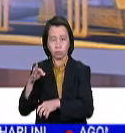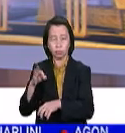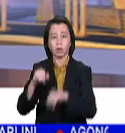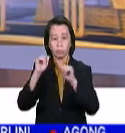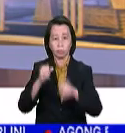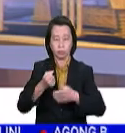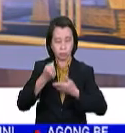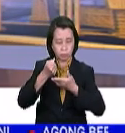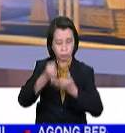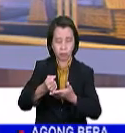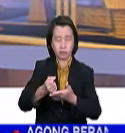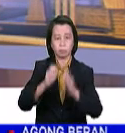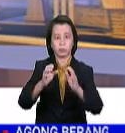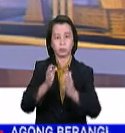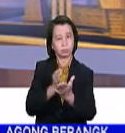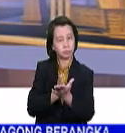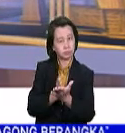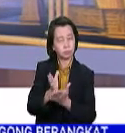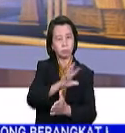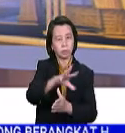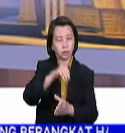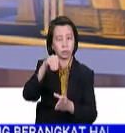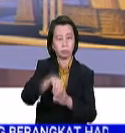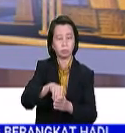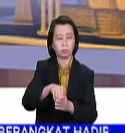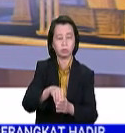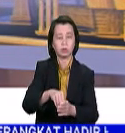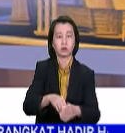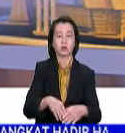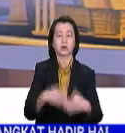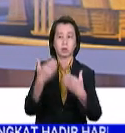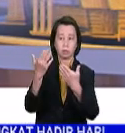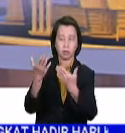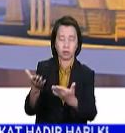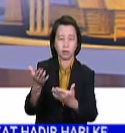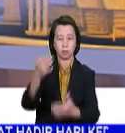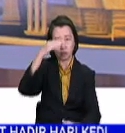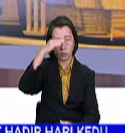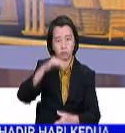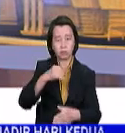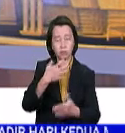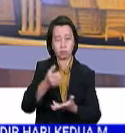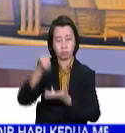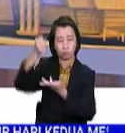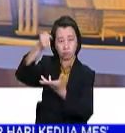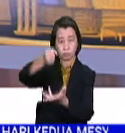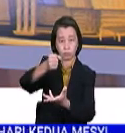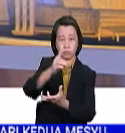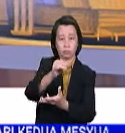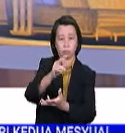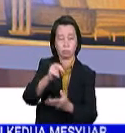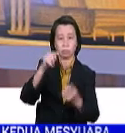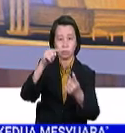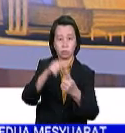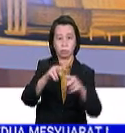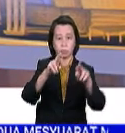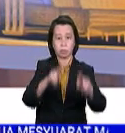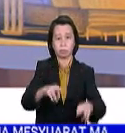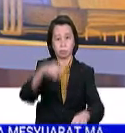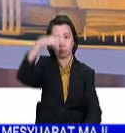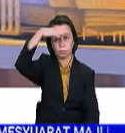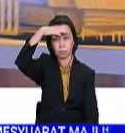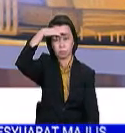dapat dibantu secara inklusif. Ikuti laporan Anas Maknur berkaitan impak peruntukan DUN berkenaan kepada rakyat